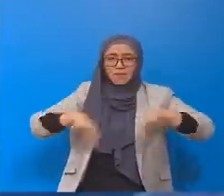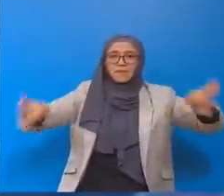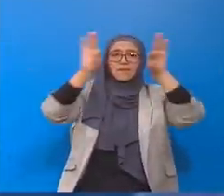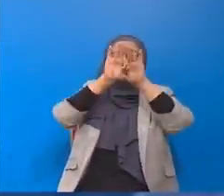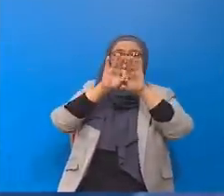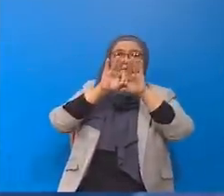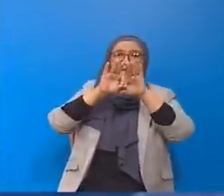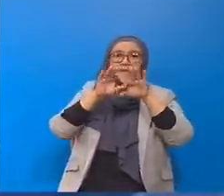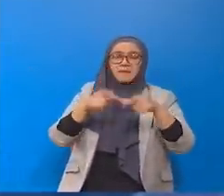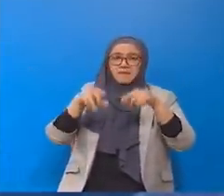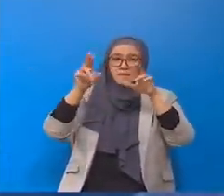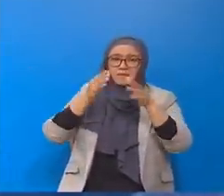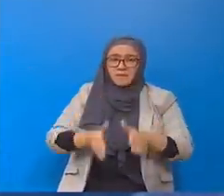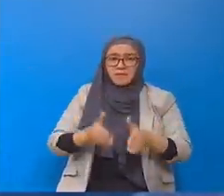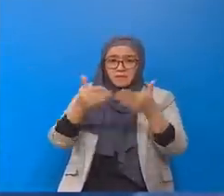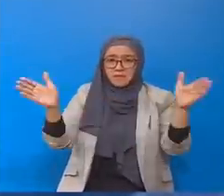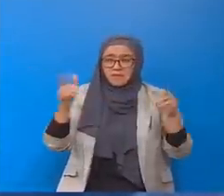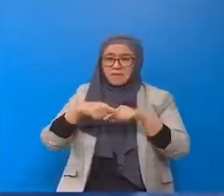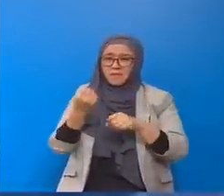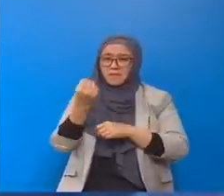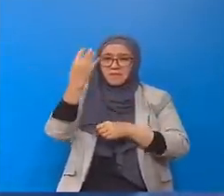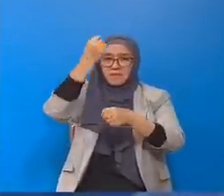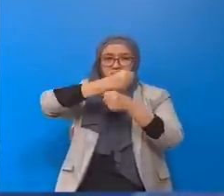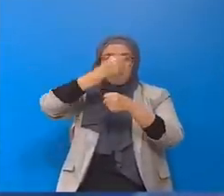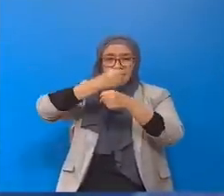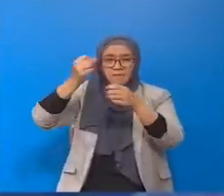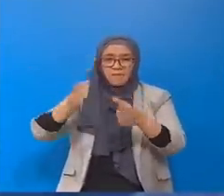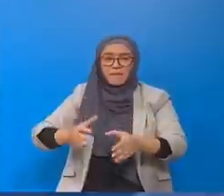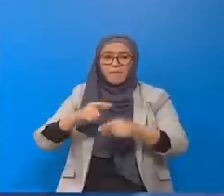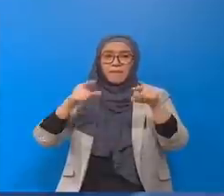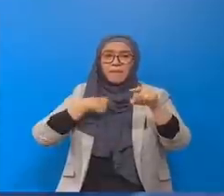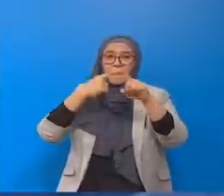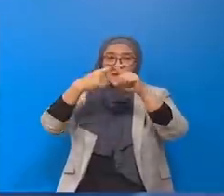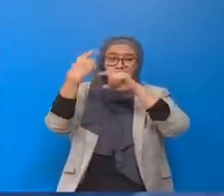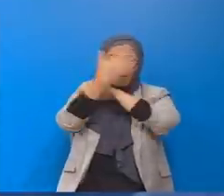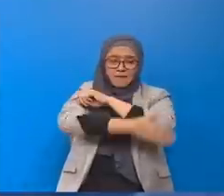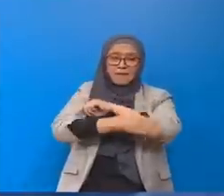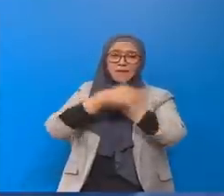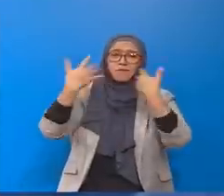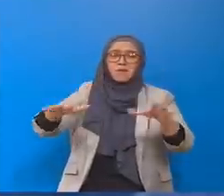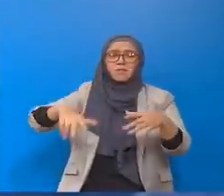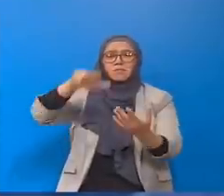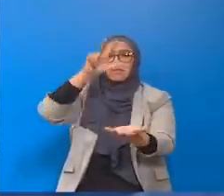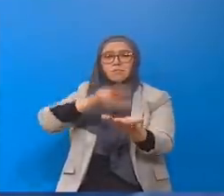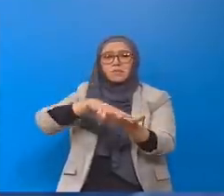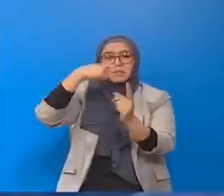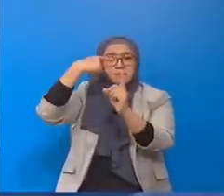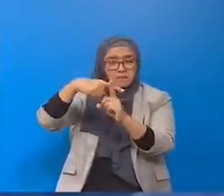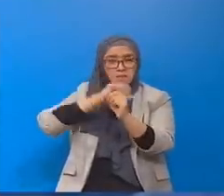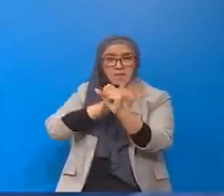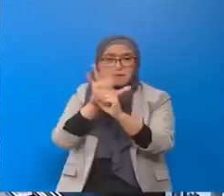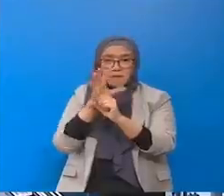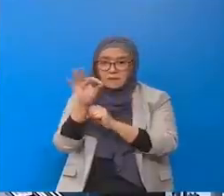kaki tangan dewa negara telah dikisahkan komik 19 dan